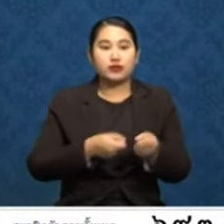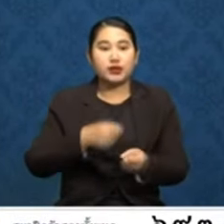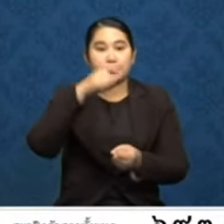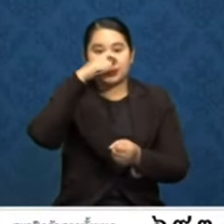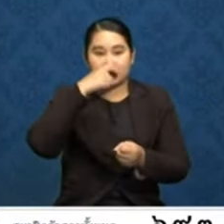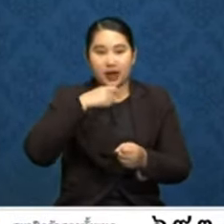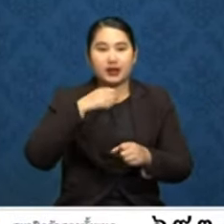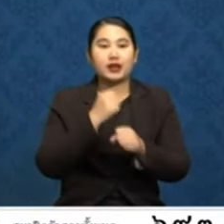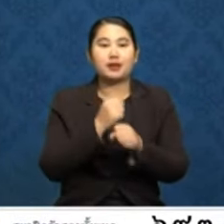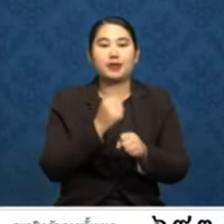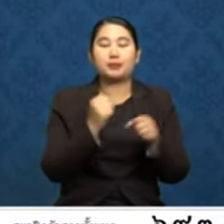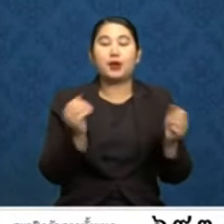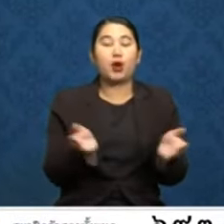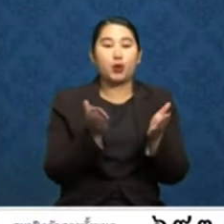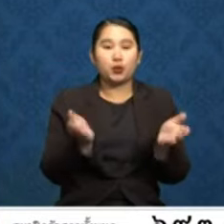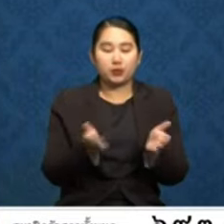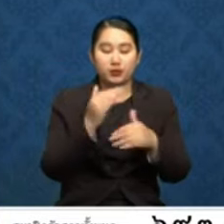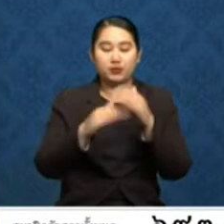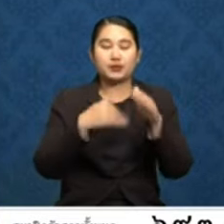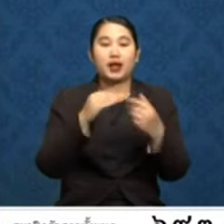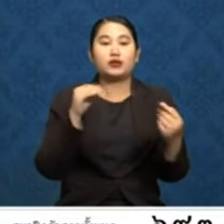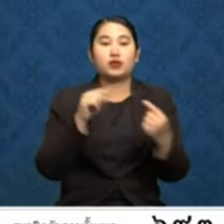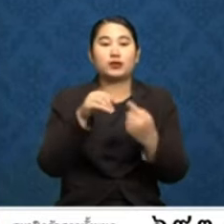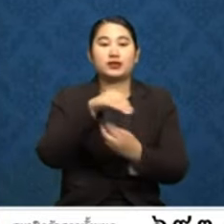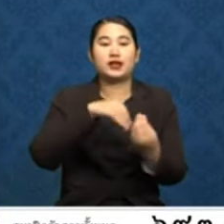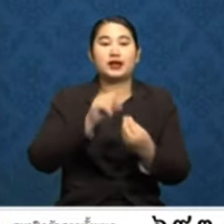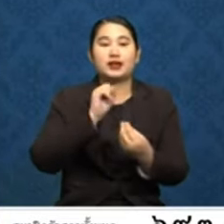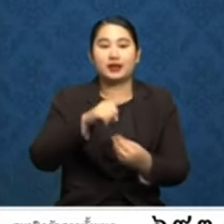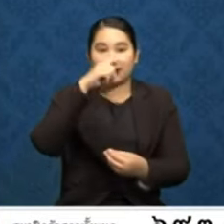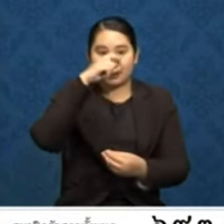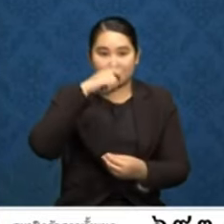มการเจริญเติบโตของเศรษฐกิจไทย